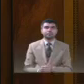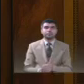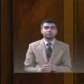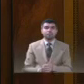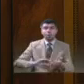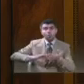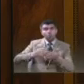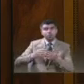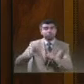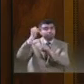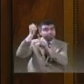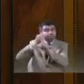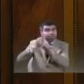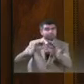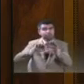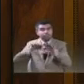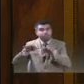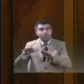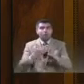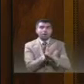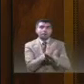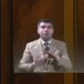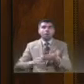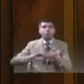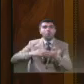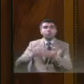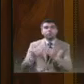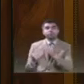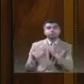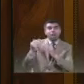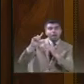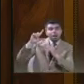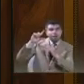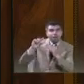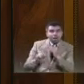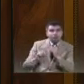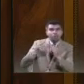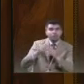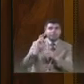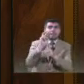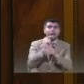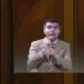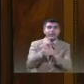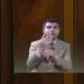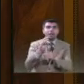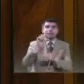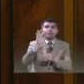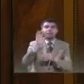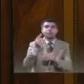هذه الإصلاحات والتحكم في عجز الميزانية أن تقلصت الوتيرة السنوية لارتفاع معدل مديونية الخزينة إلى 0.4